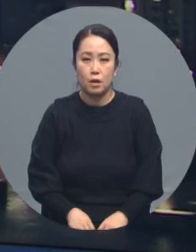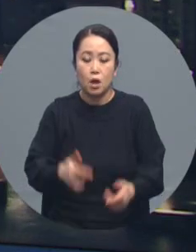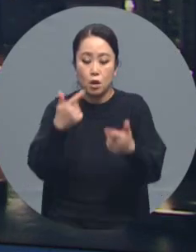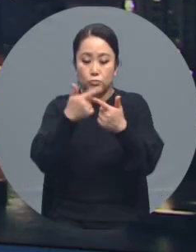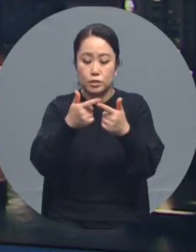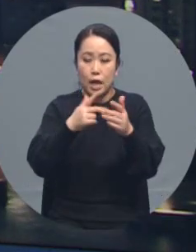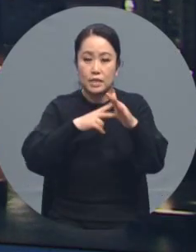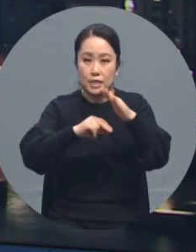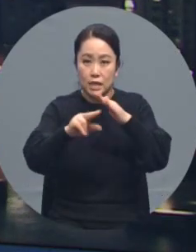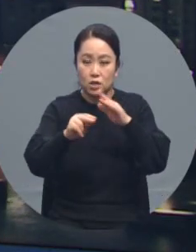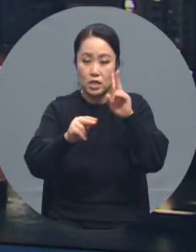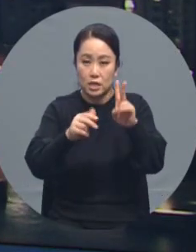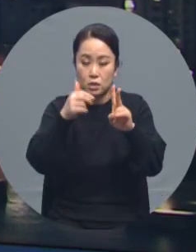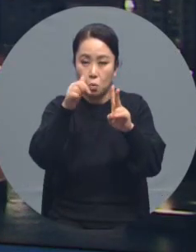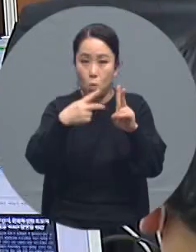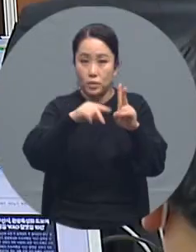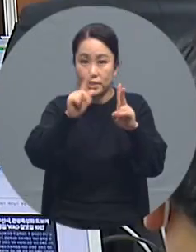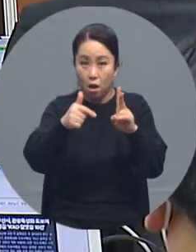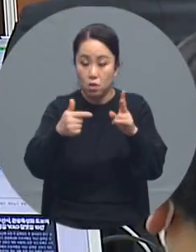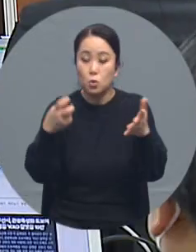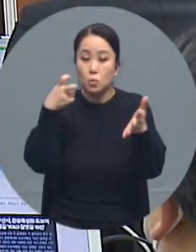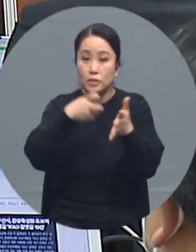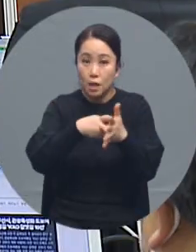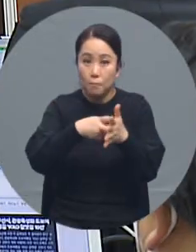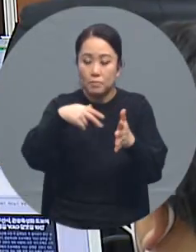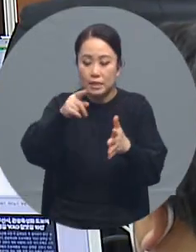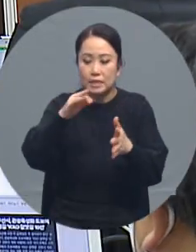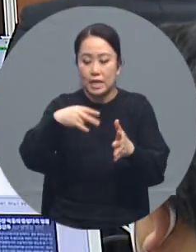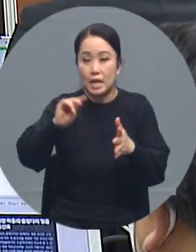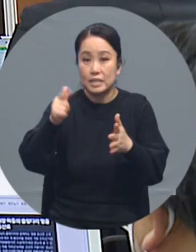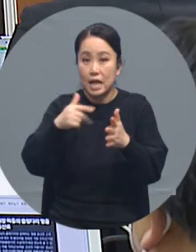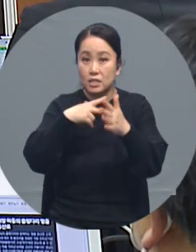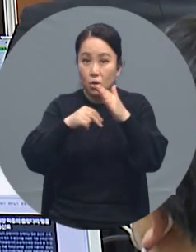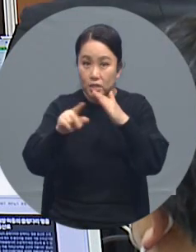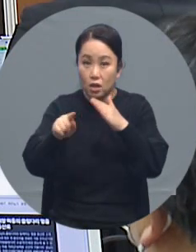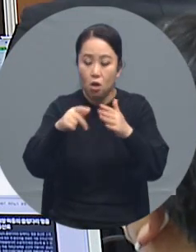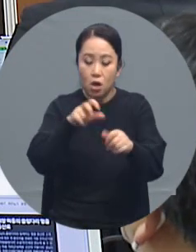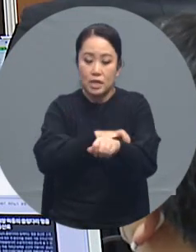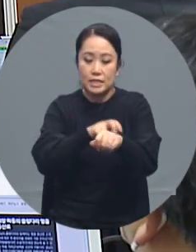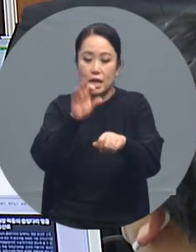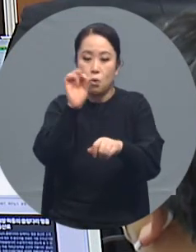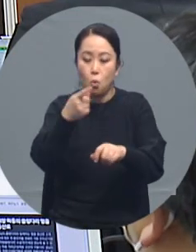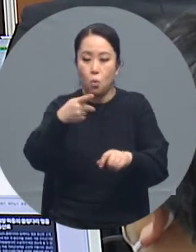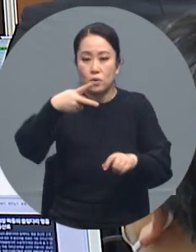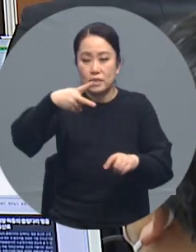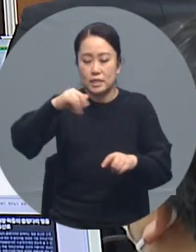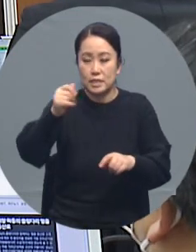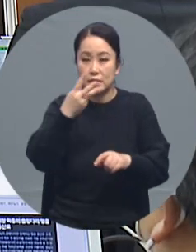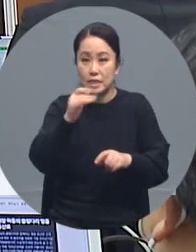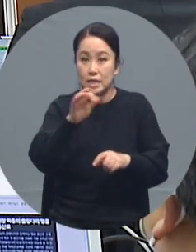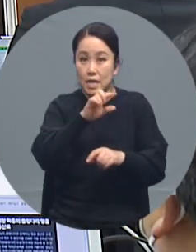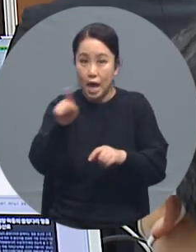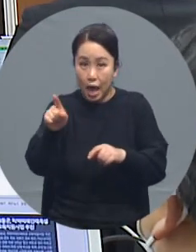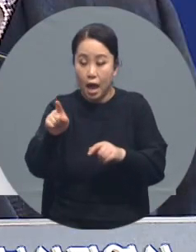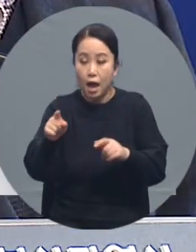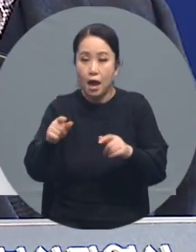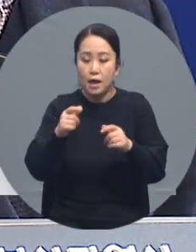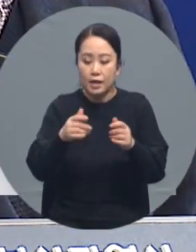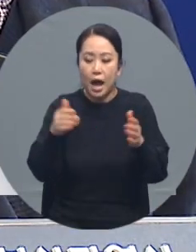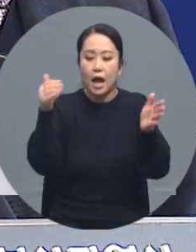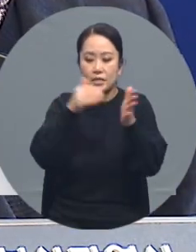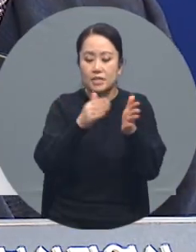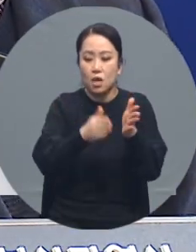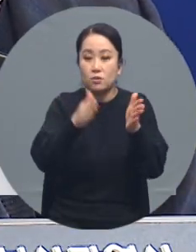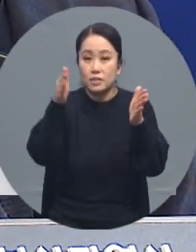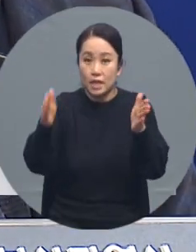부산 도시철도 2호선의 종점을 현재 장산역에서 기장 오시리아 관광단지까지 연장하는 오시리아선이